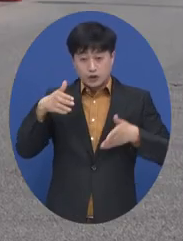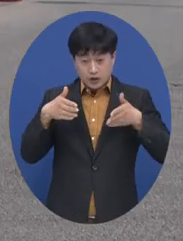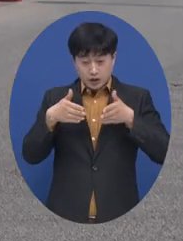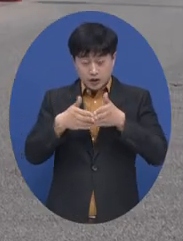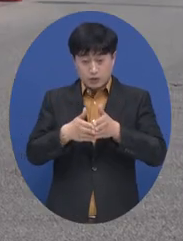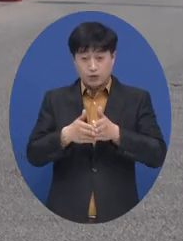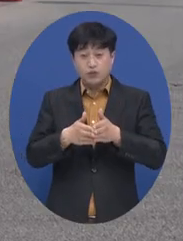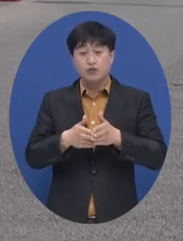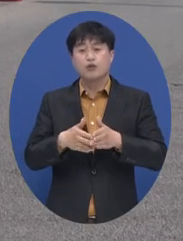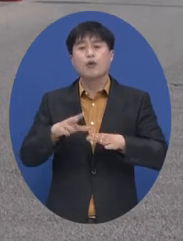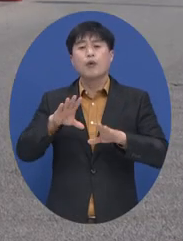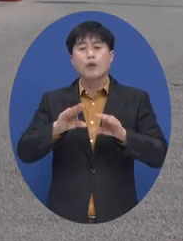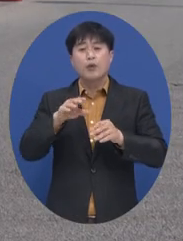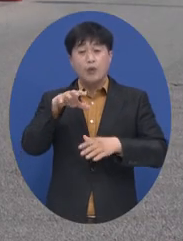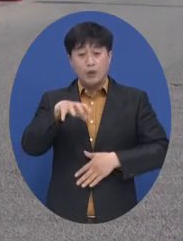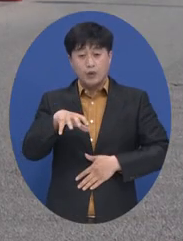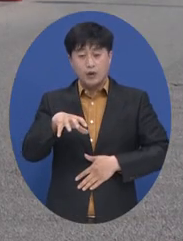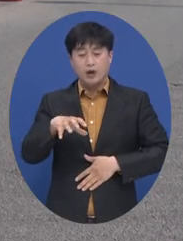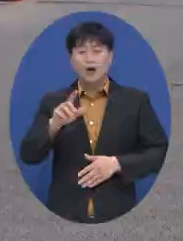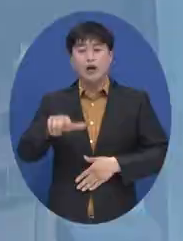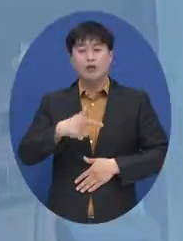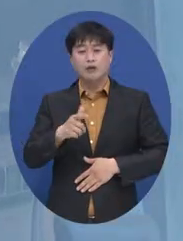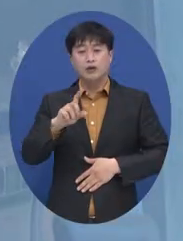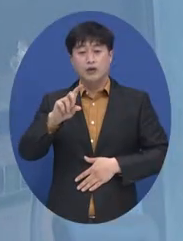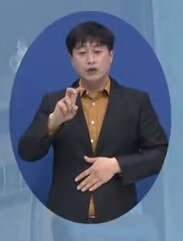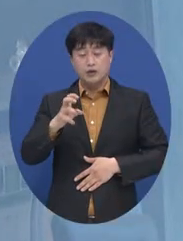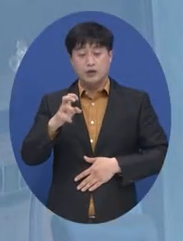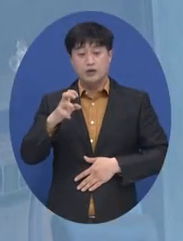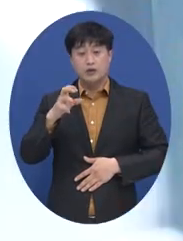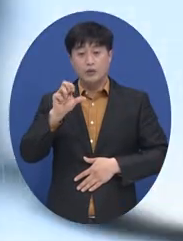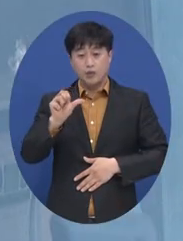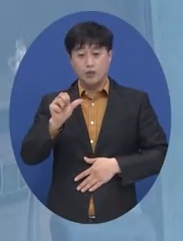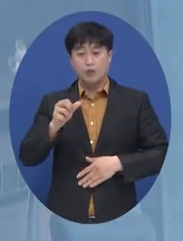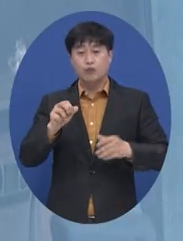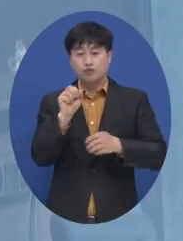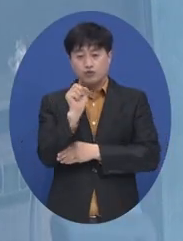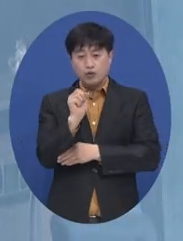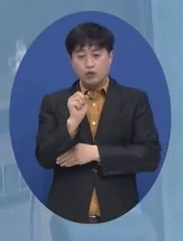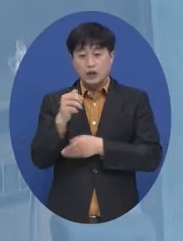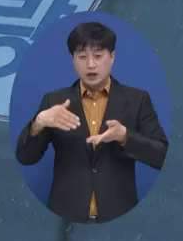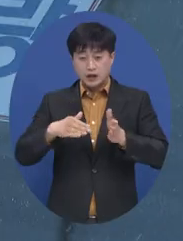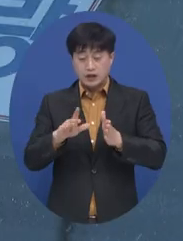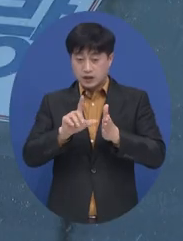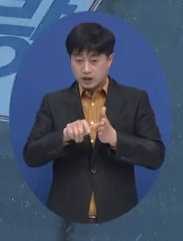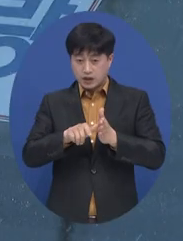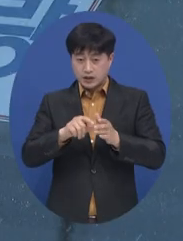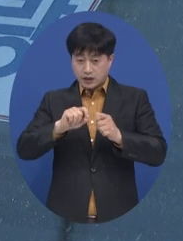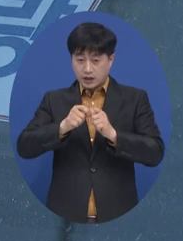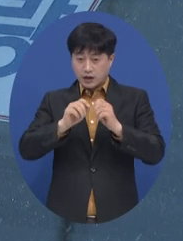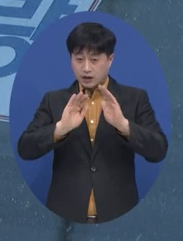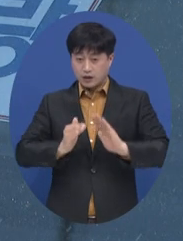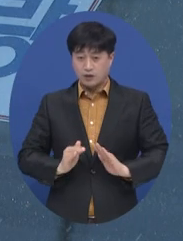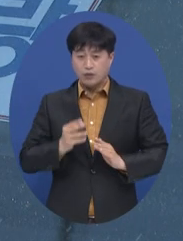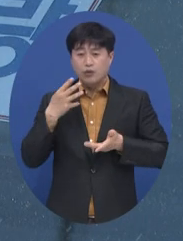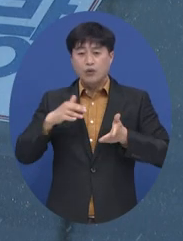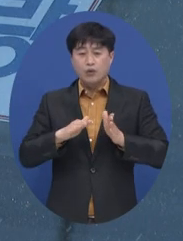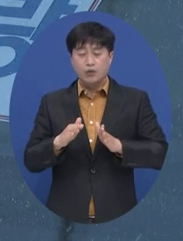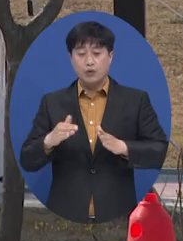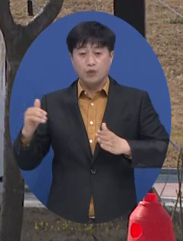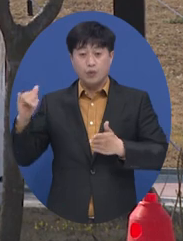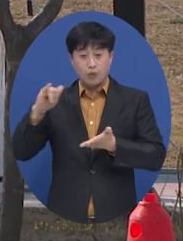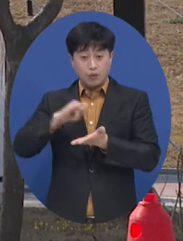거점 정류소까지 하루 55회 운행하며 노선 및 운행 시간 등 자세한 사항은